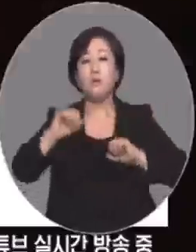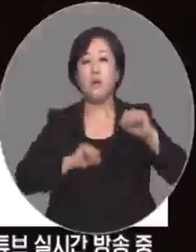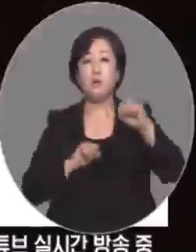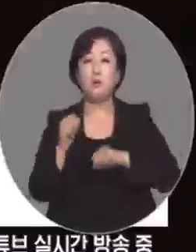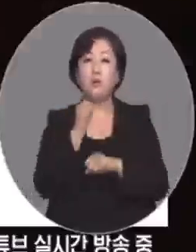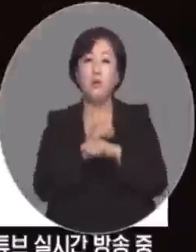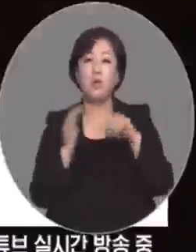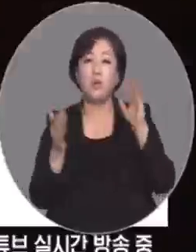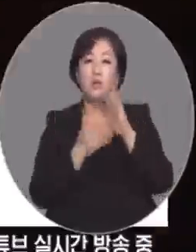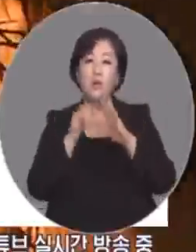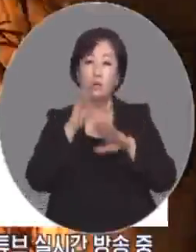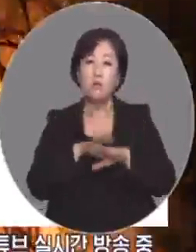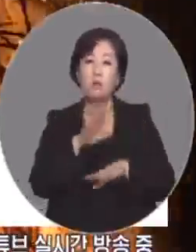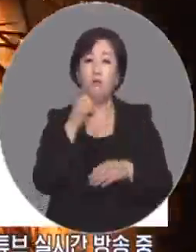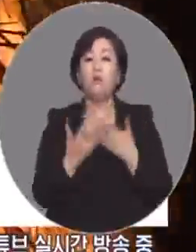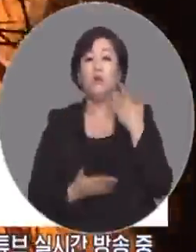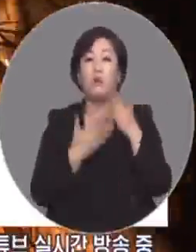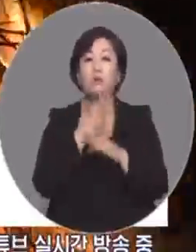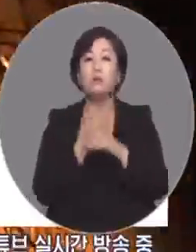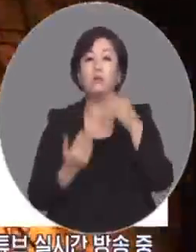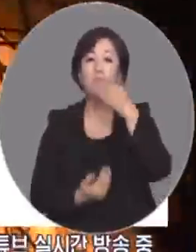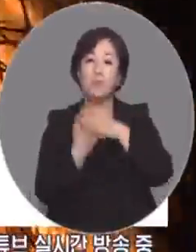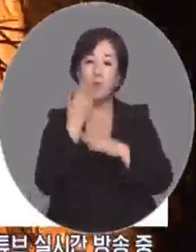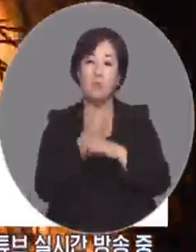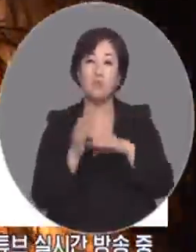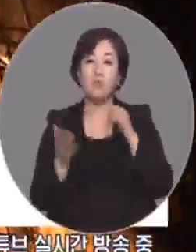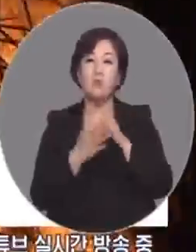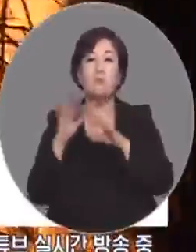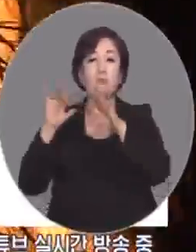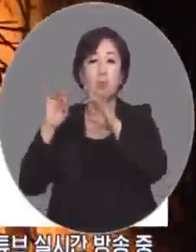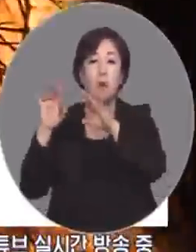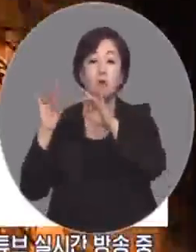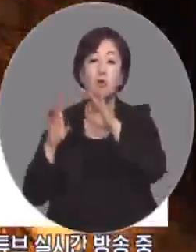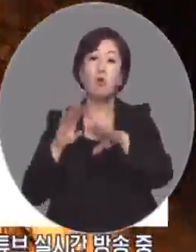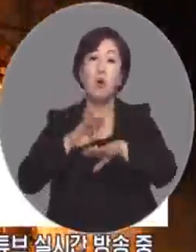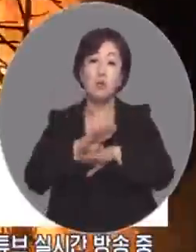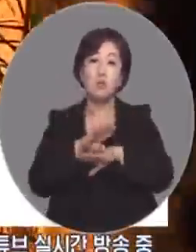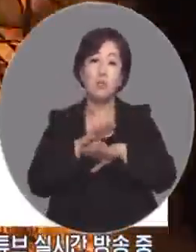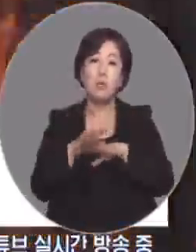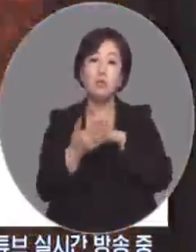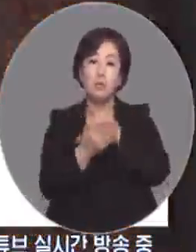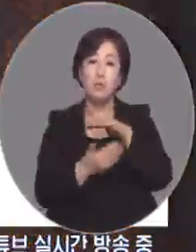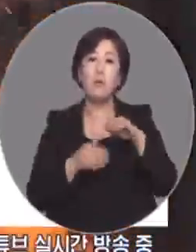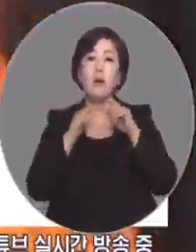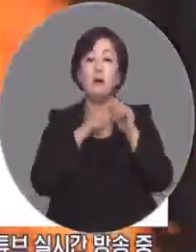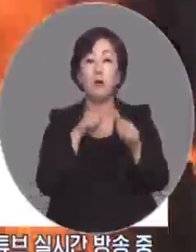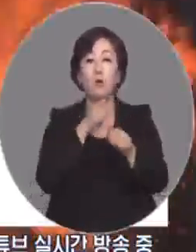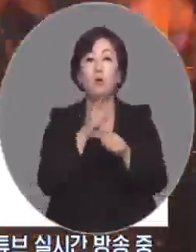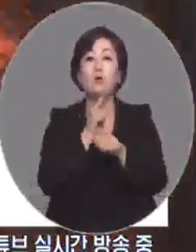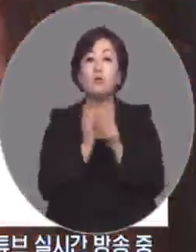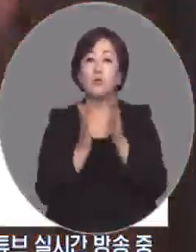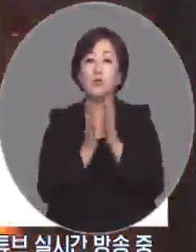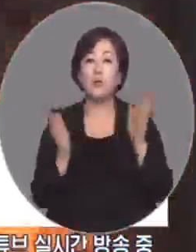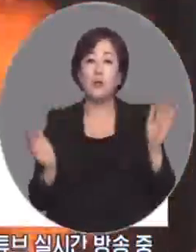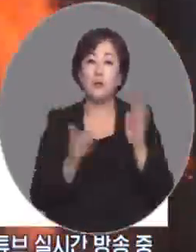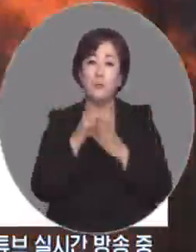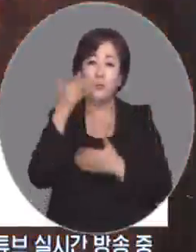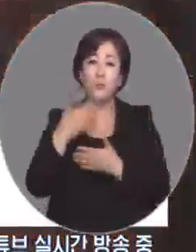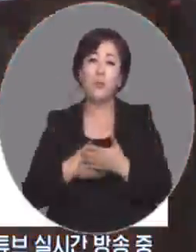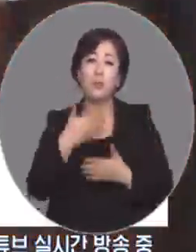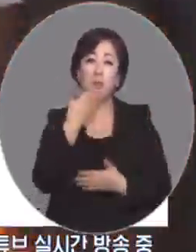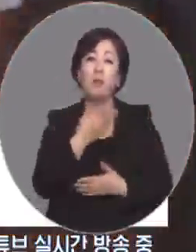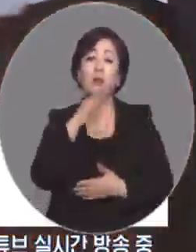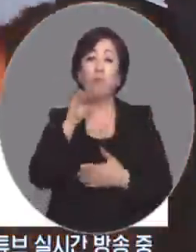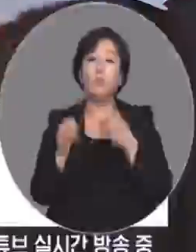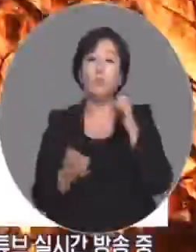등으로 산불 발생이 우려되는 만큼 마을 방송과 차량 방송을 통해 예방에 나섰습니다. 나머지 4개